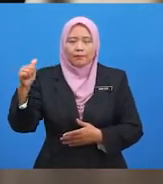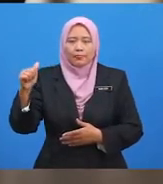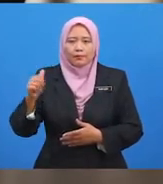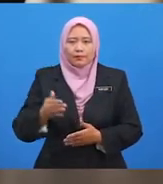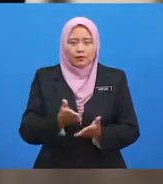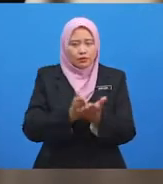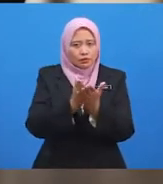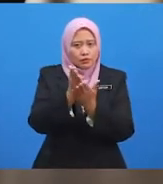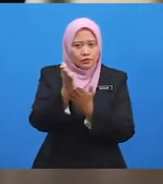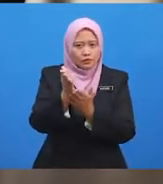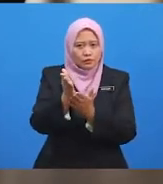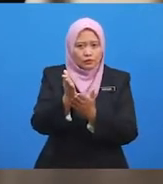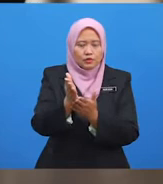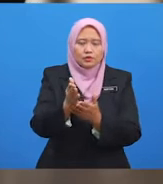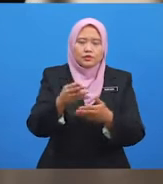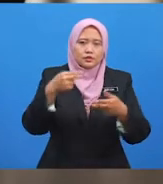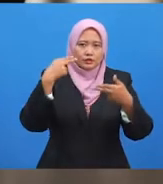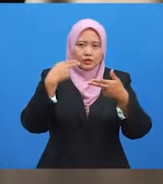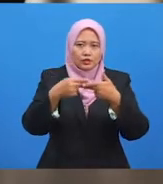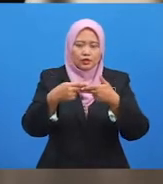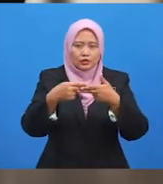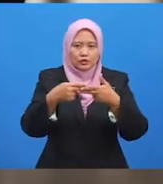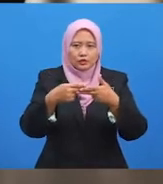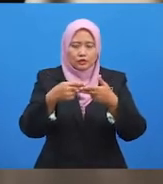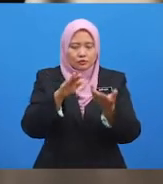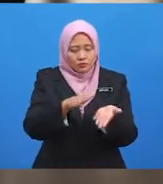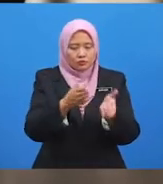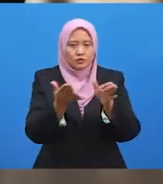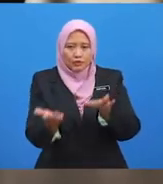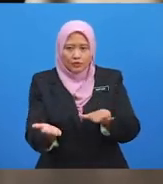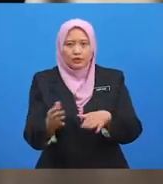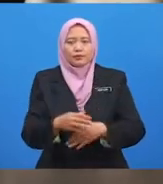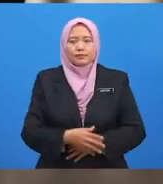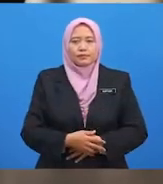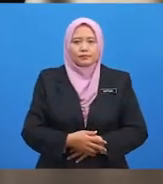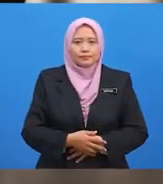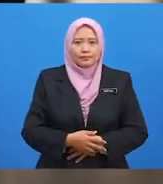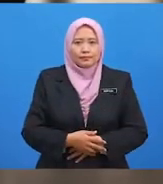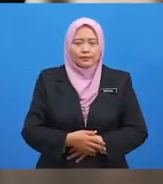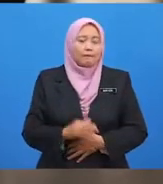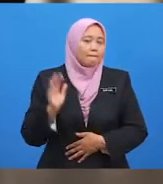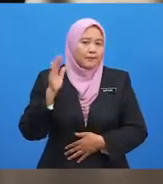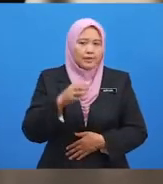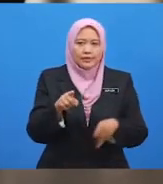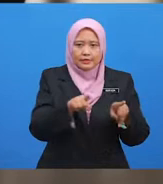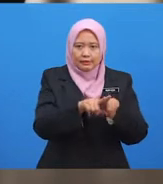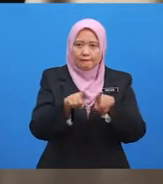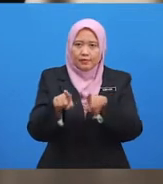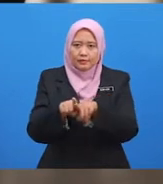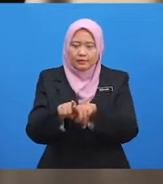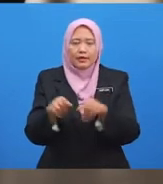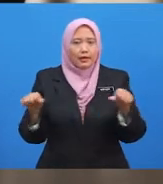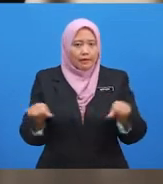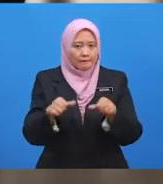seperti amalan wakaf jadi setelah mengetahui kelebihan wakaf ini marilah sama-sama kita